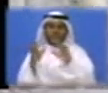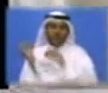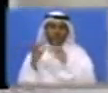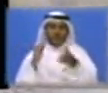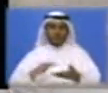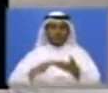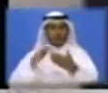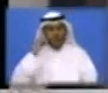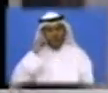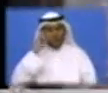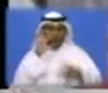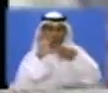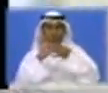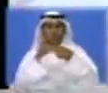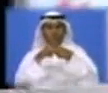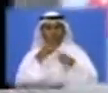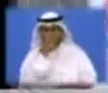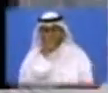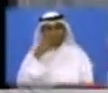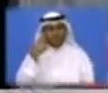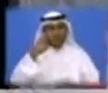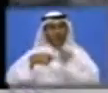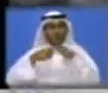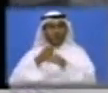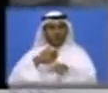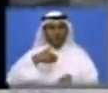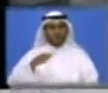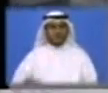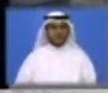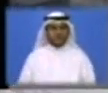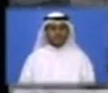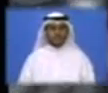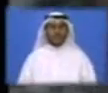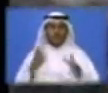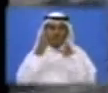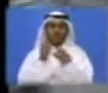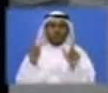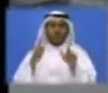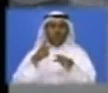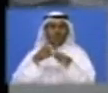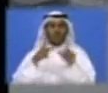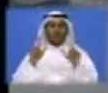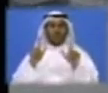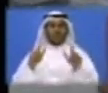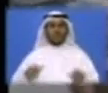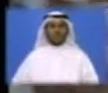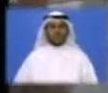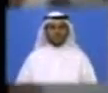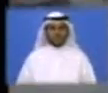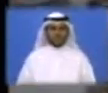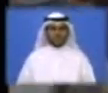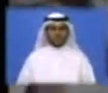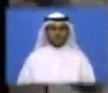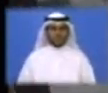وضرائب منذ عقود مضت ولا زالت كل عام والجميع بخير سعاد الامام تلفزيون